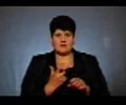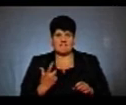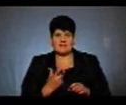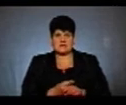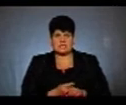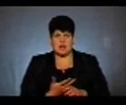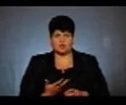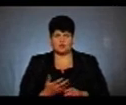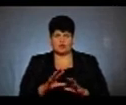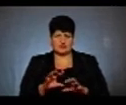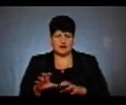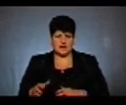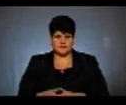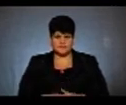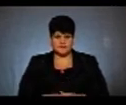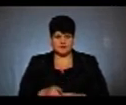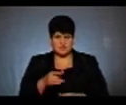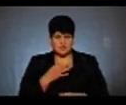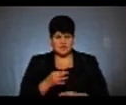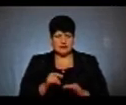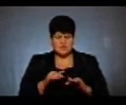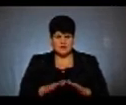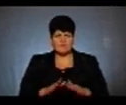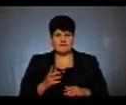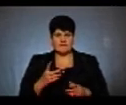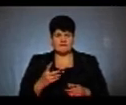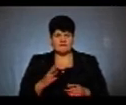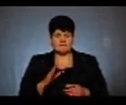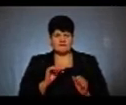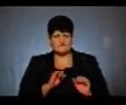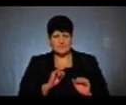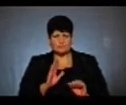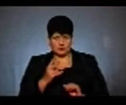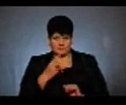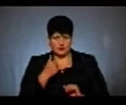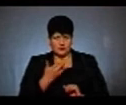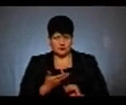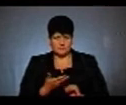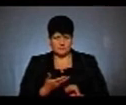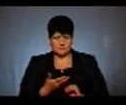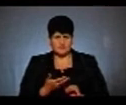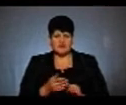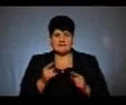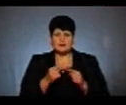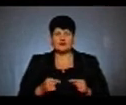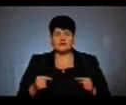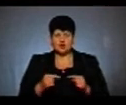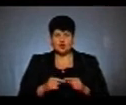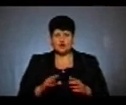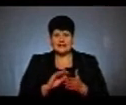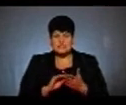тварин. І, як ви зазначили, діятиме вакцина впродовж 2 років? Значить, відповідно до інструкції